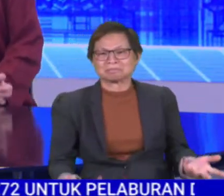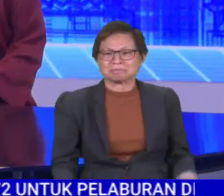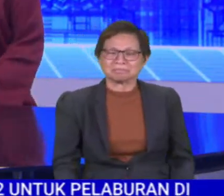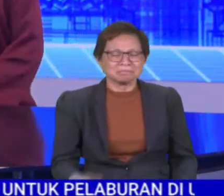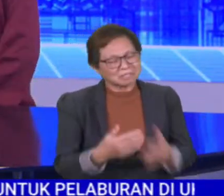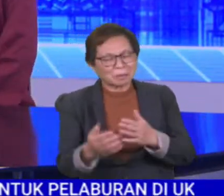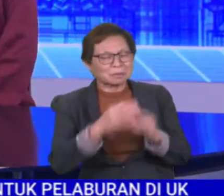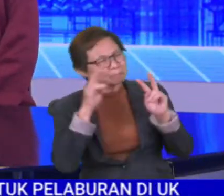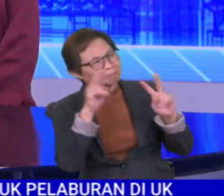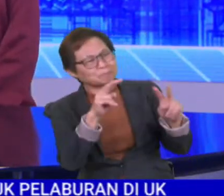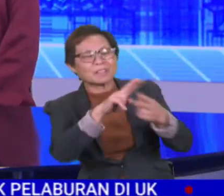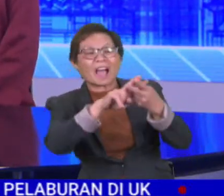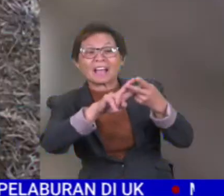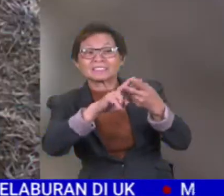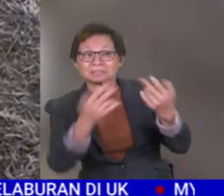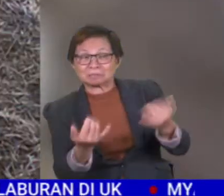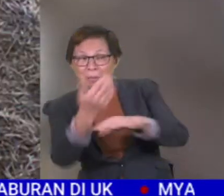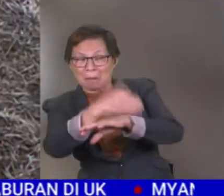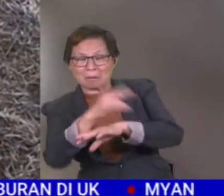ni.